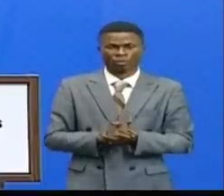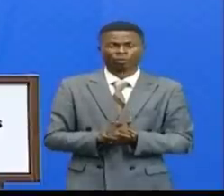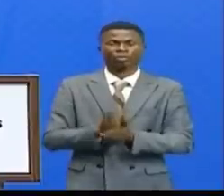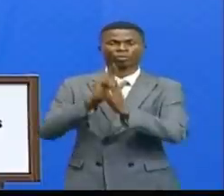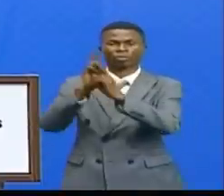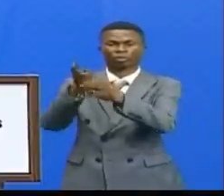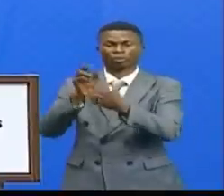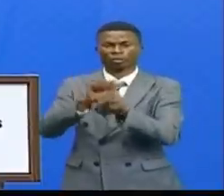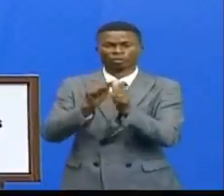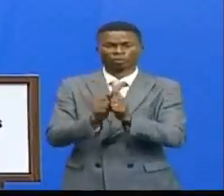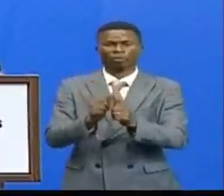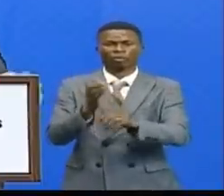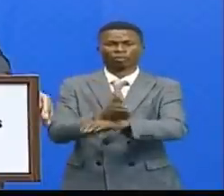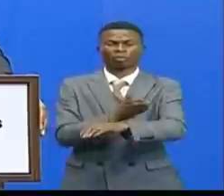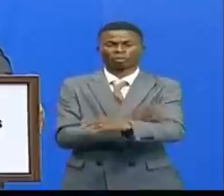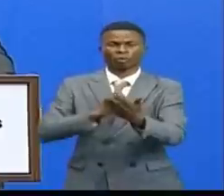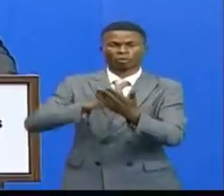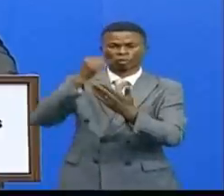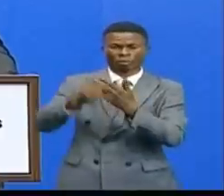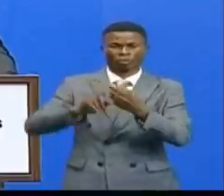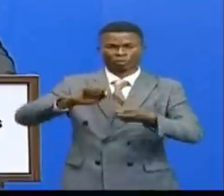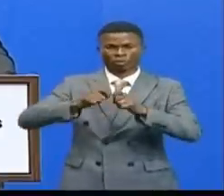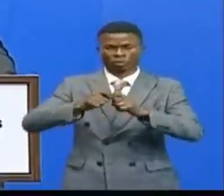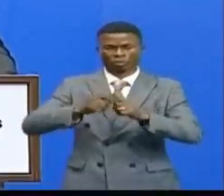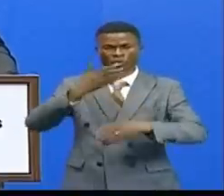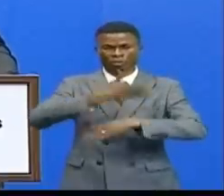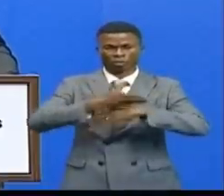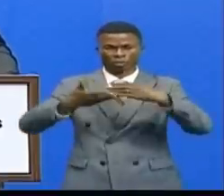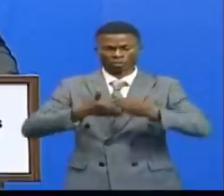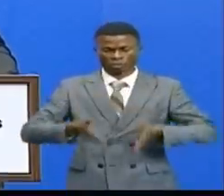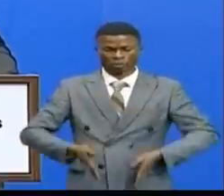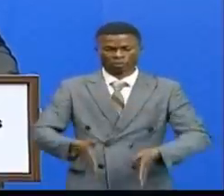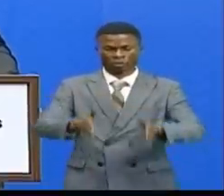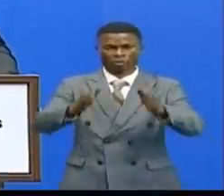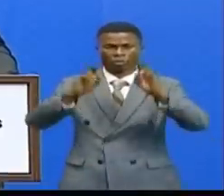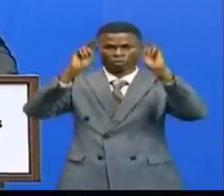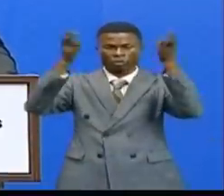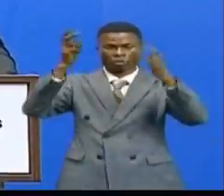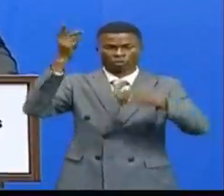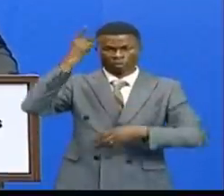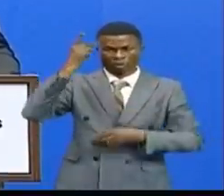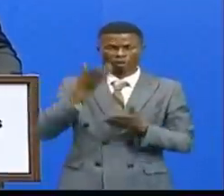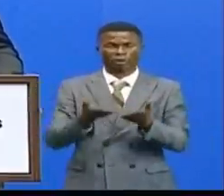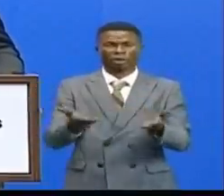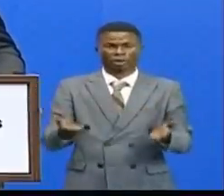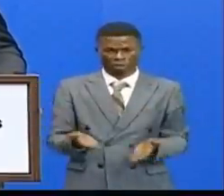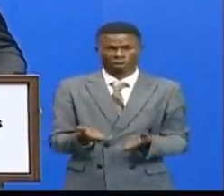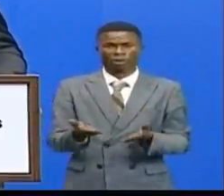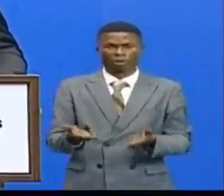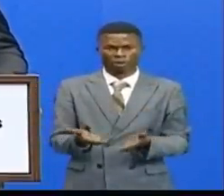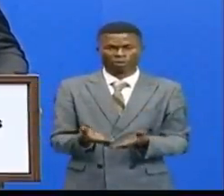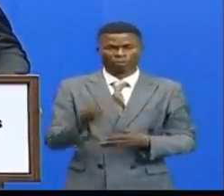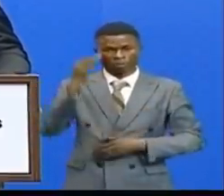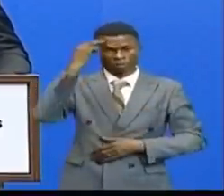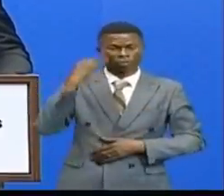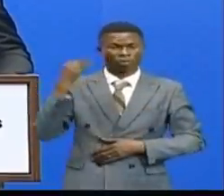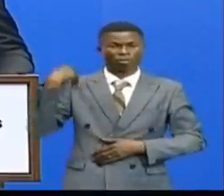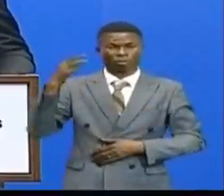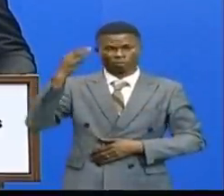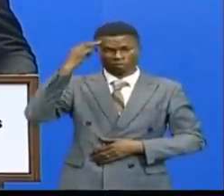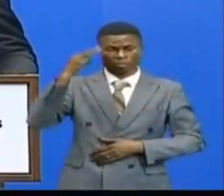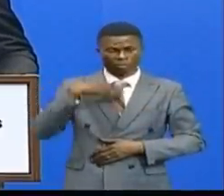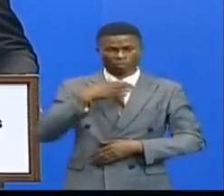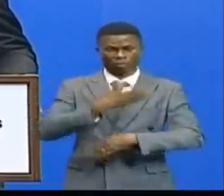Rapport sur l'état d'avancement de projets d'entretien de construction de la voirie dans la ville-province de Kinshasa. Le ministre d'État, ministre